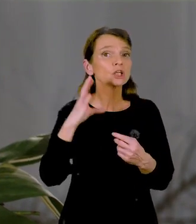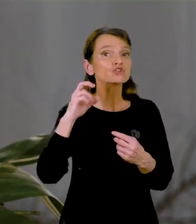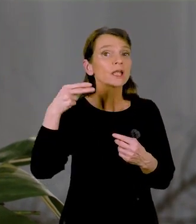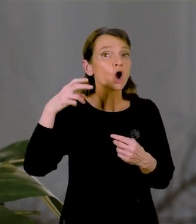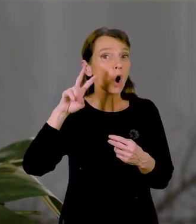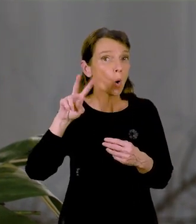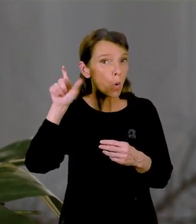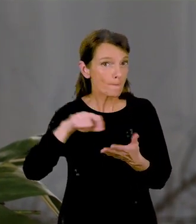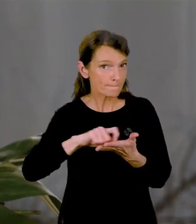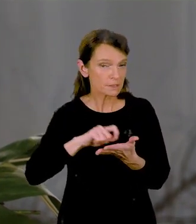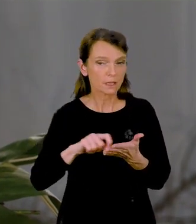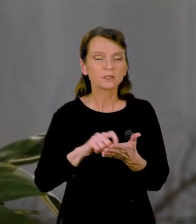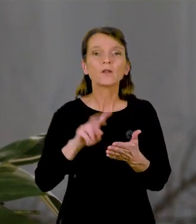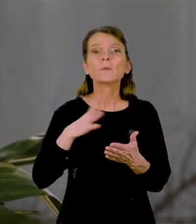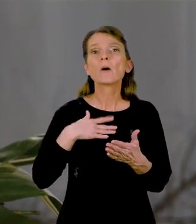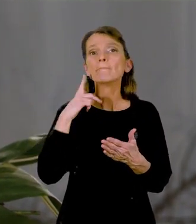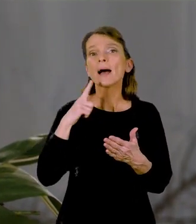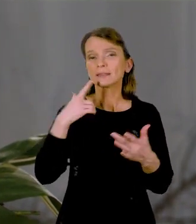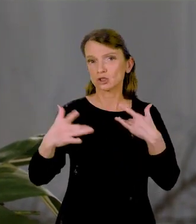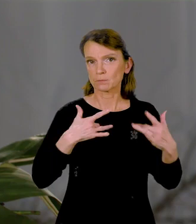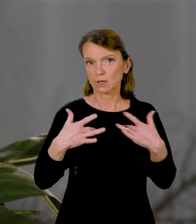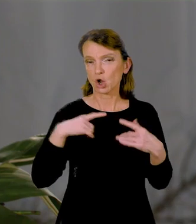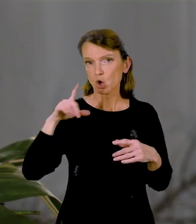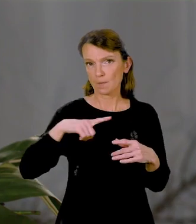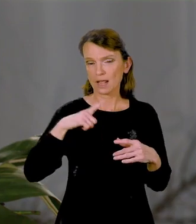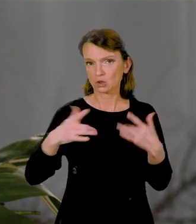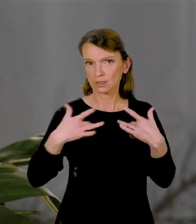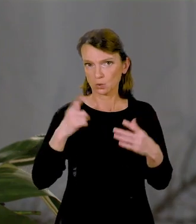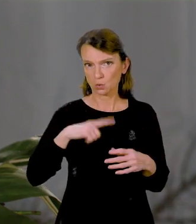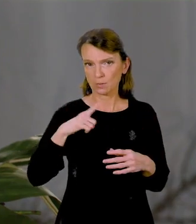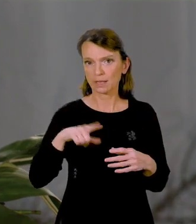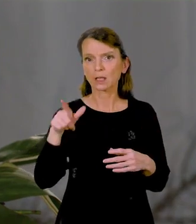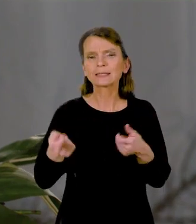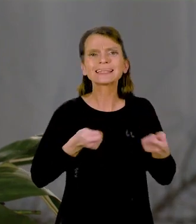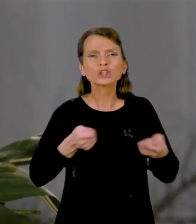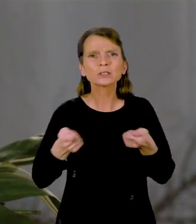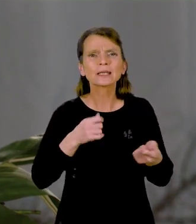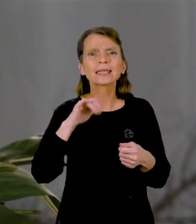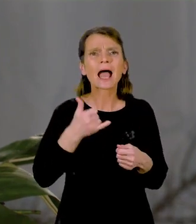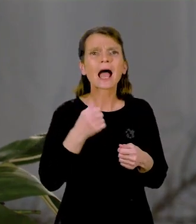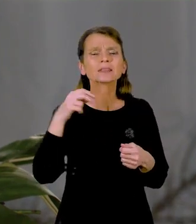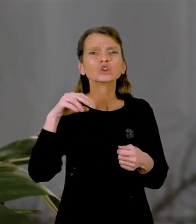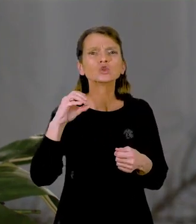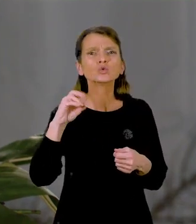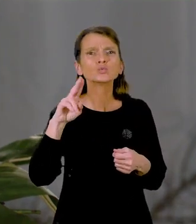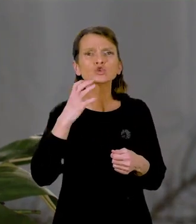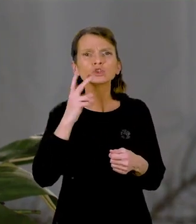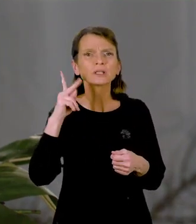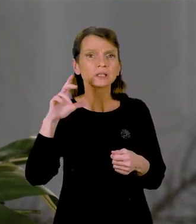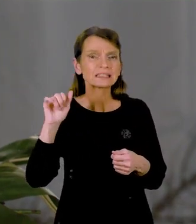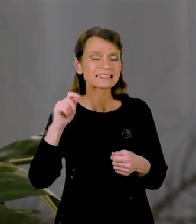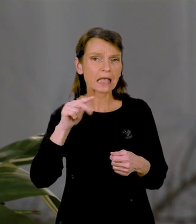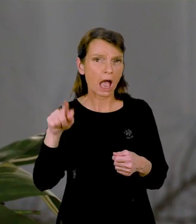matičnem gledališču, mestnem gledališču Ljubljanskem in v režiji Janoša Kice. Kar malce britko je bilo po